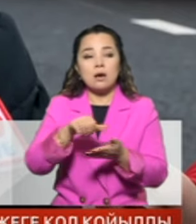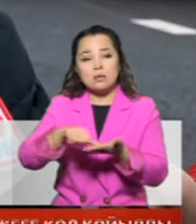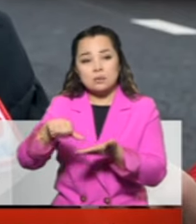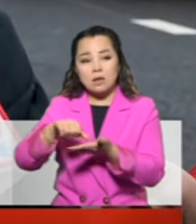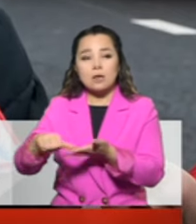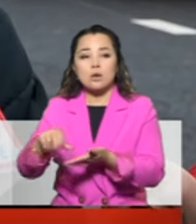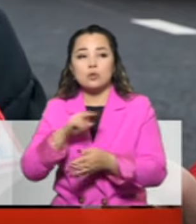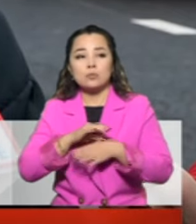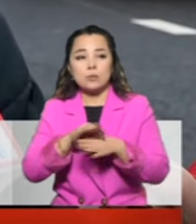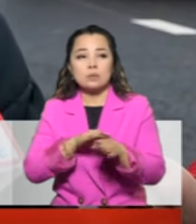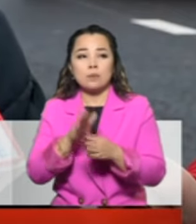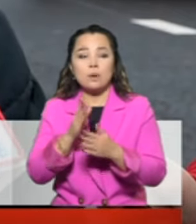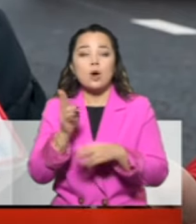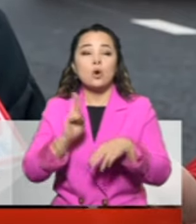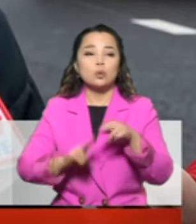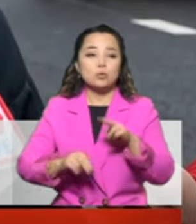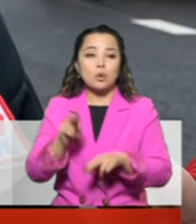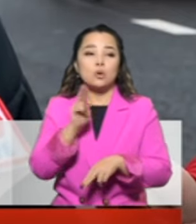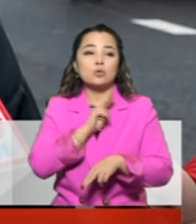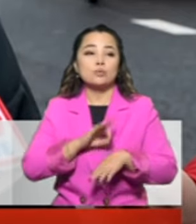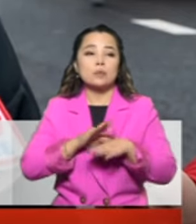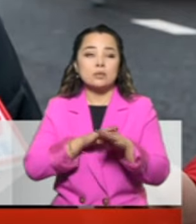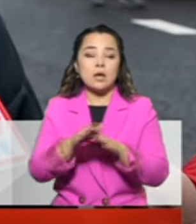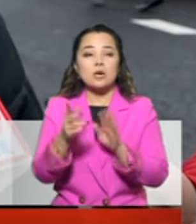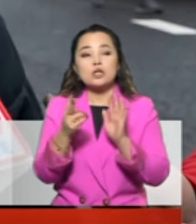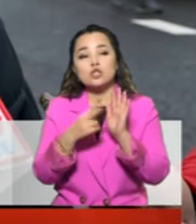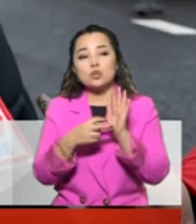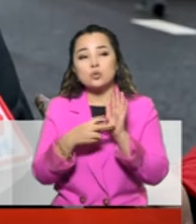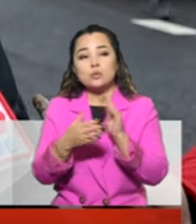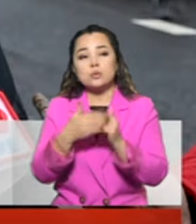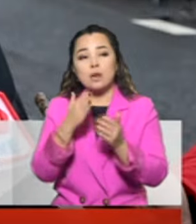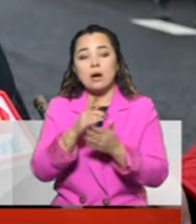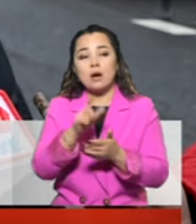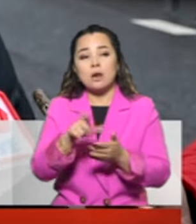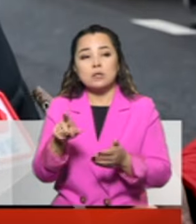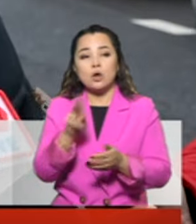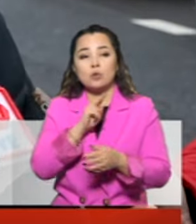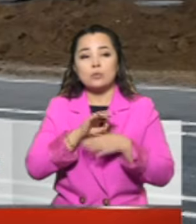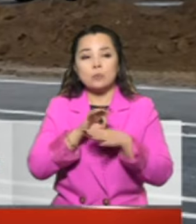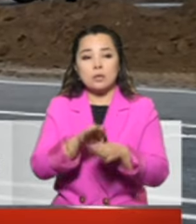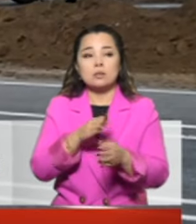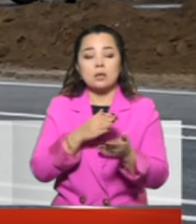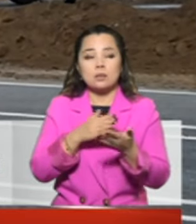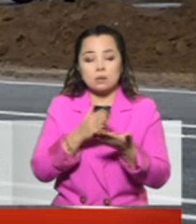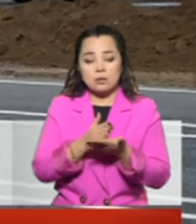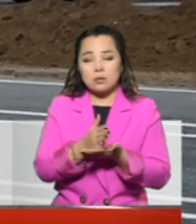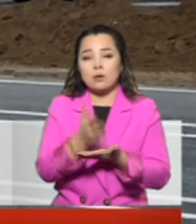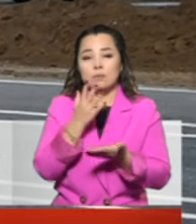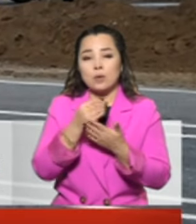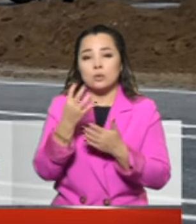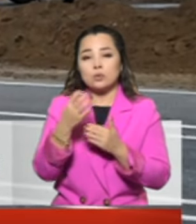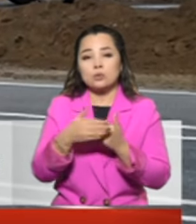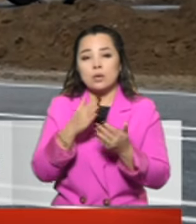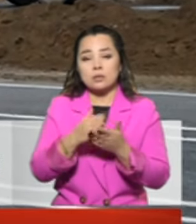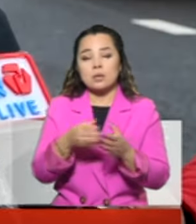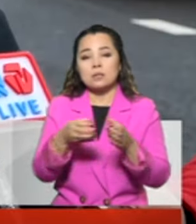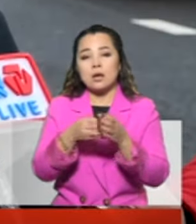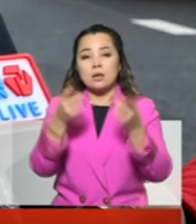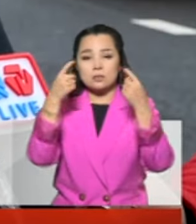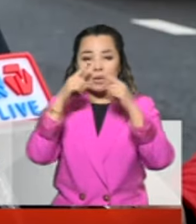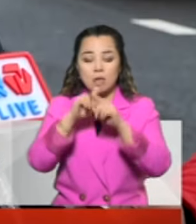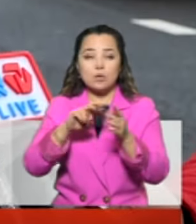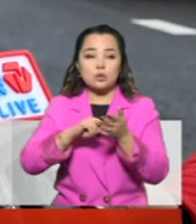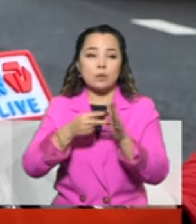жұмыстар жүргізіп жатыр. Құрылыс жұмыстарына 700-дің үстінде адам жұмылдырылған, 400-ге жуық техника жұмылдырылған. Жалпы